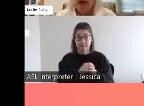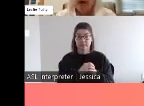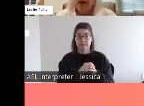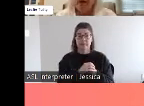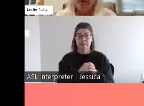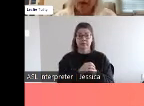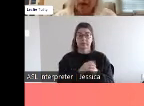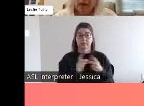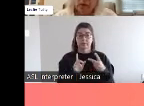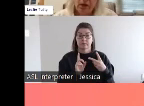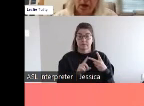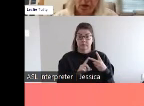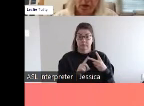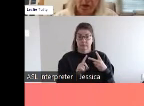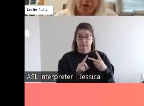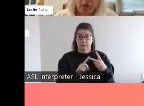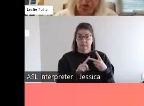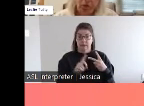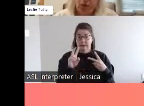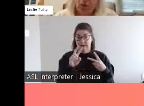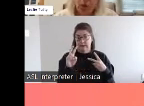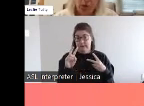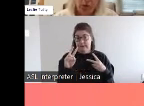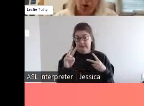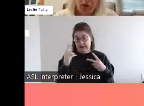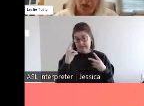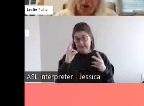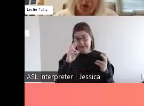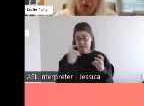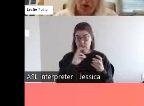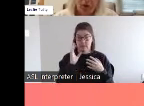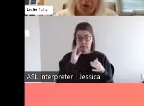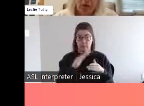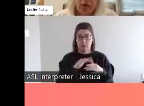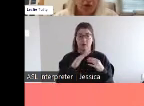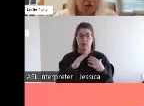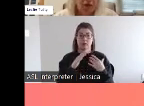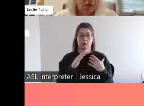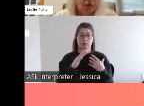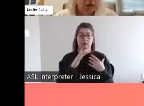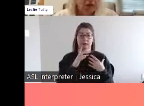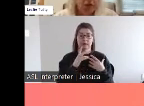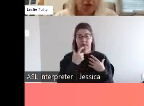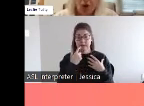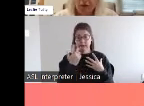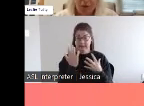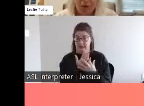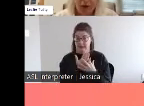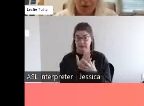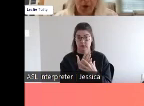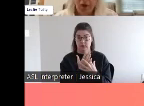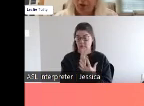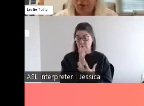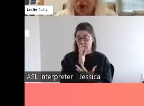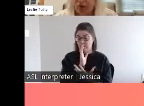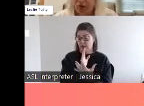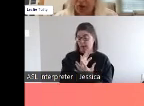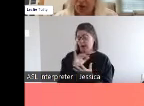face aux problèmes de la vie. Deuxième thème, découlant des interventions en toxicomanie,